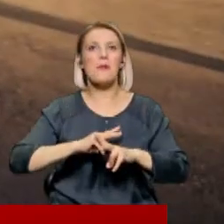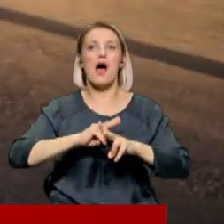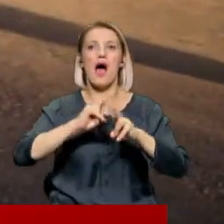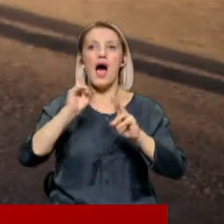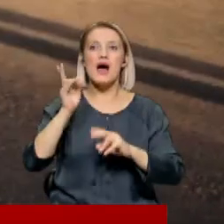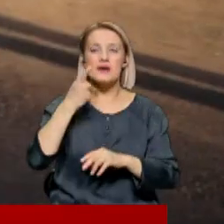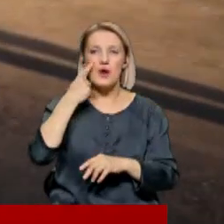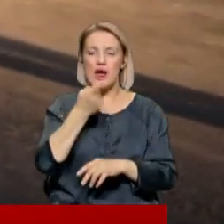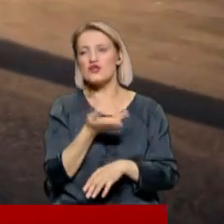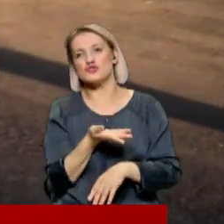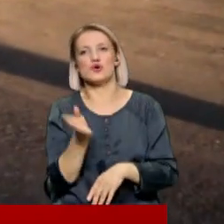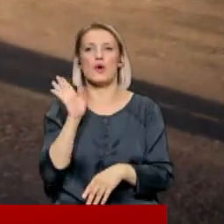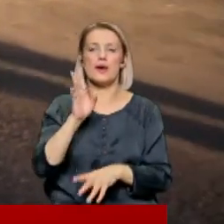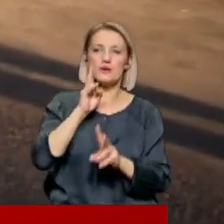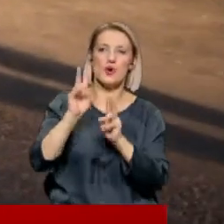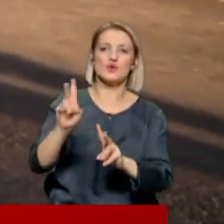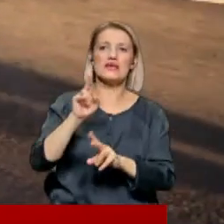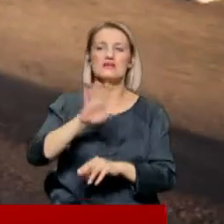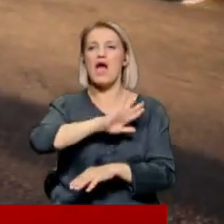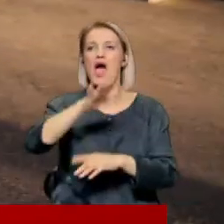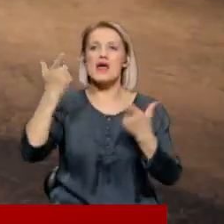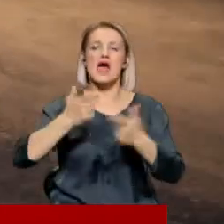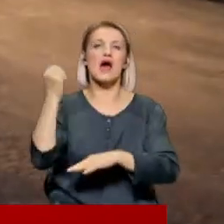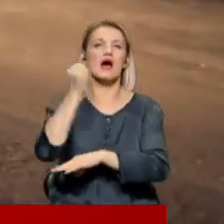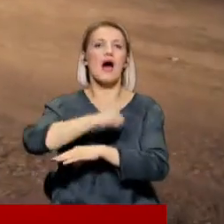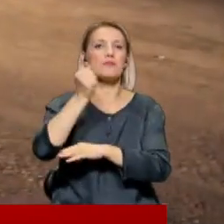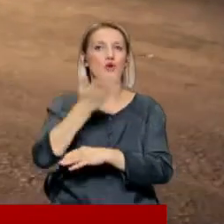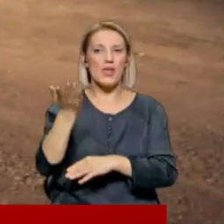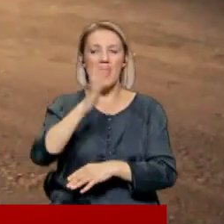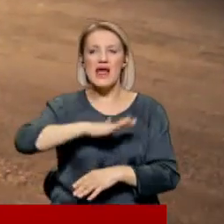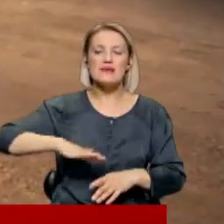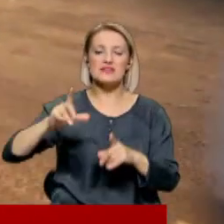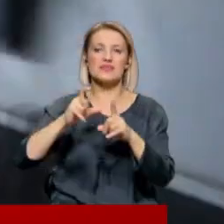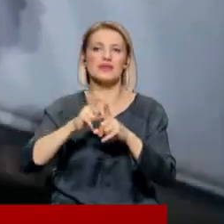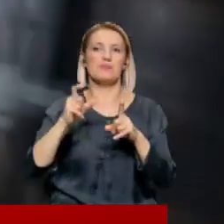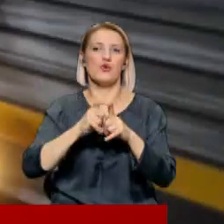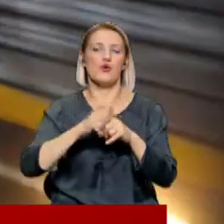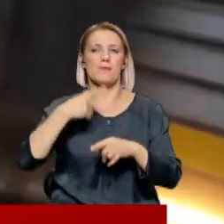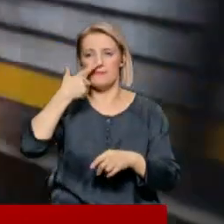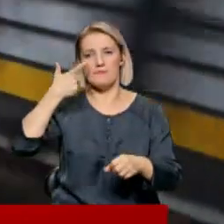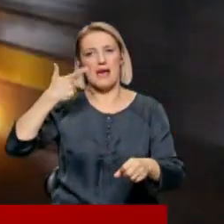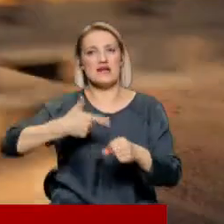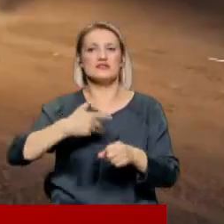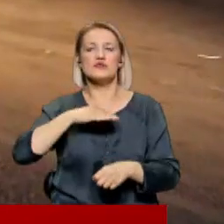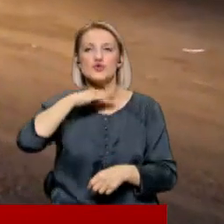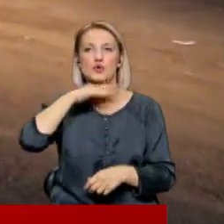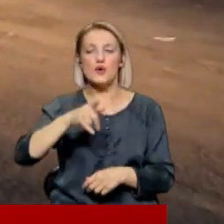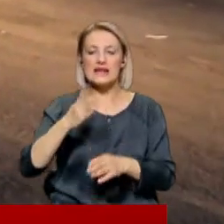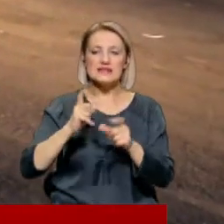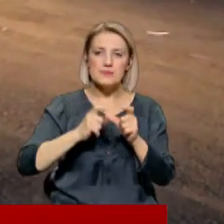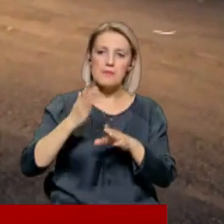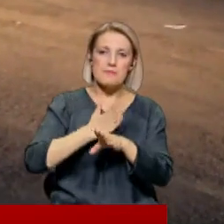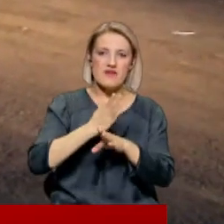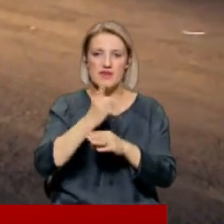ışıklarıyla halden ayrılıyorlar. Gördüğünüz gibi her yer kamyon ve hepsinin deposu motorinle doluyor. Sebze